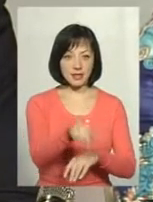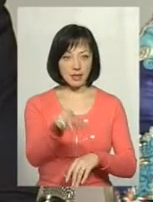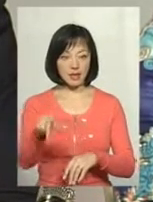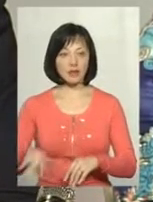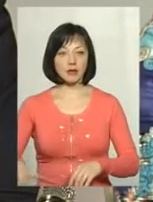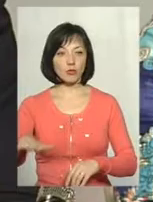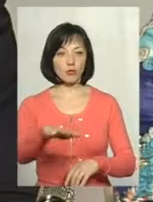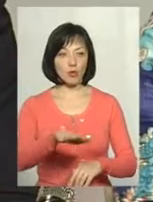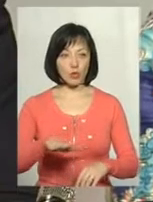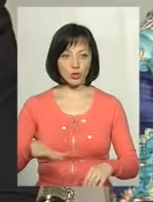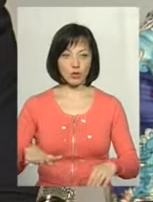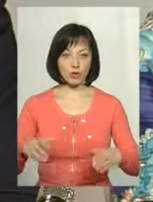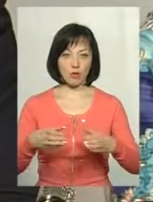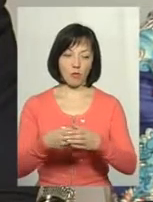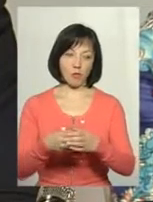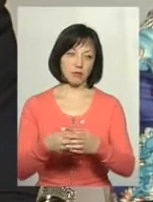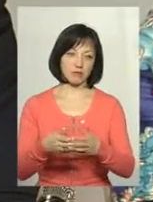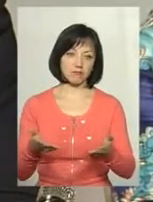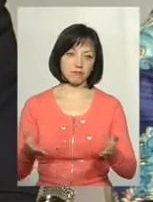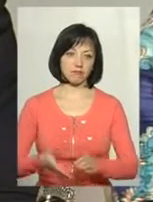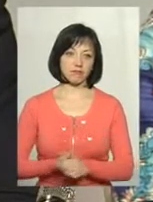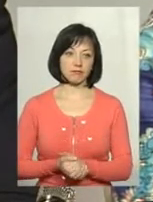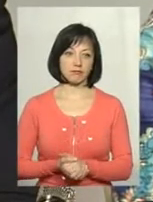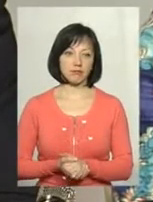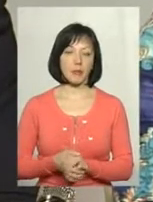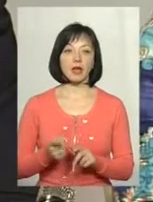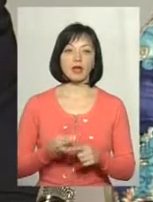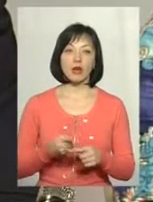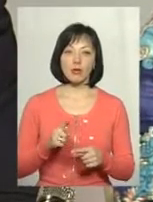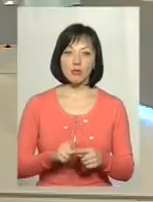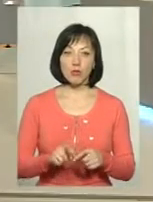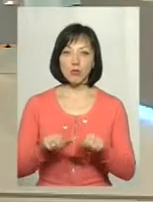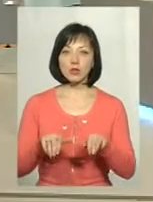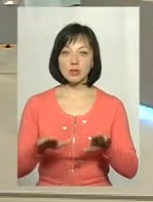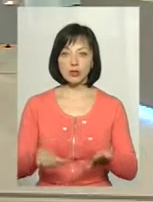площі об'єднаної територіальної громади. Тому